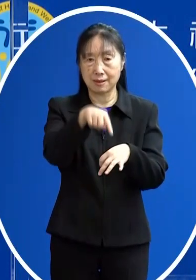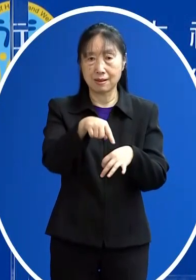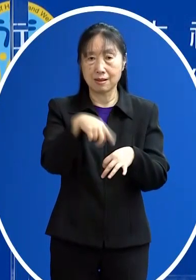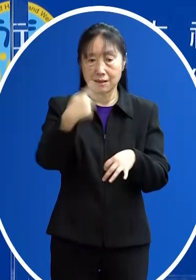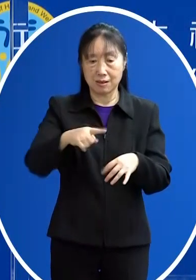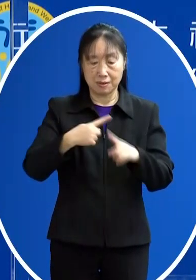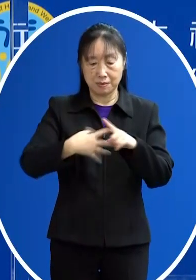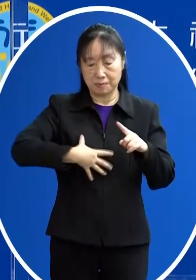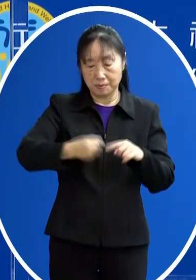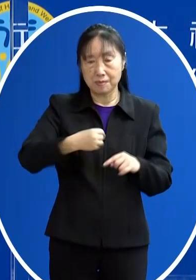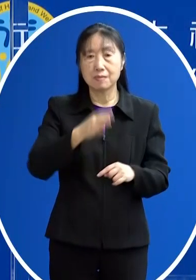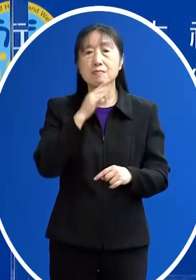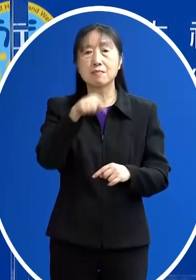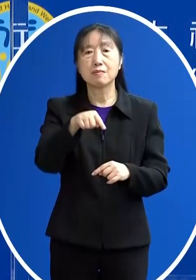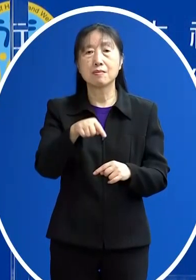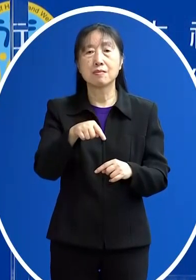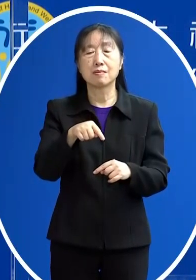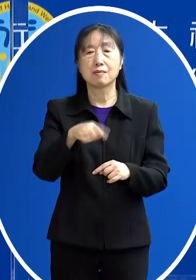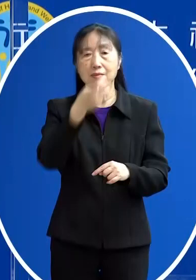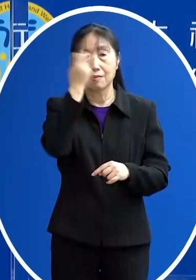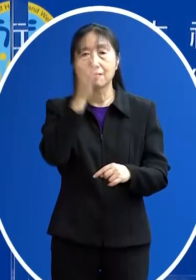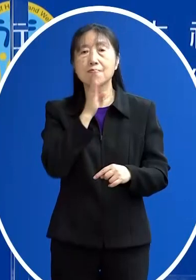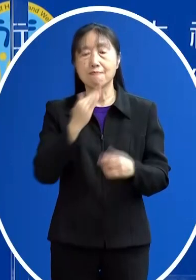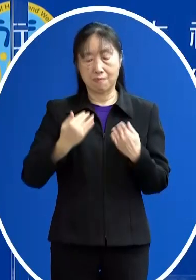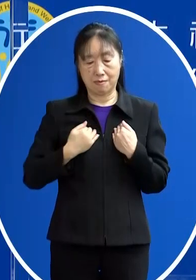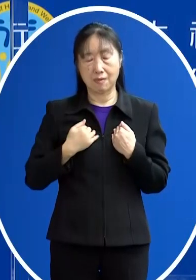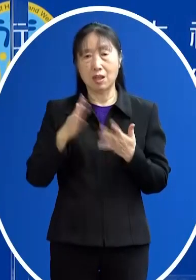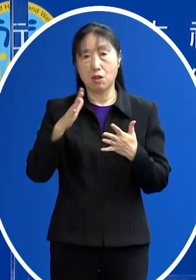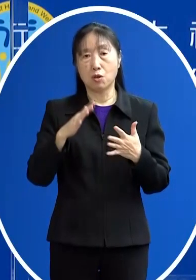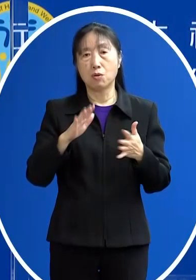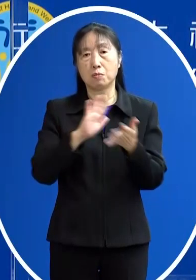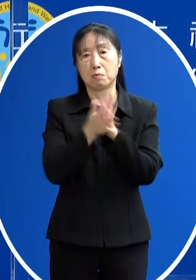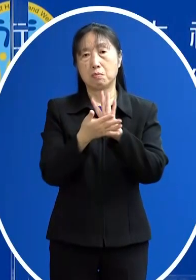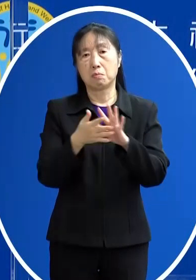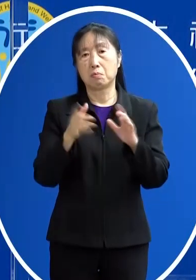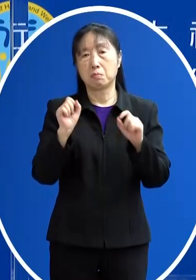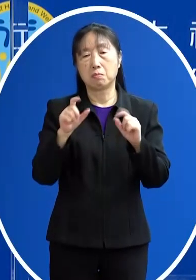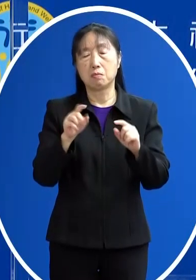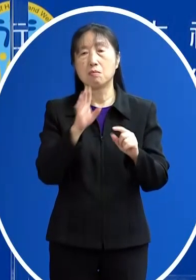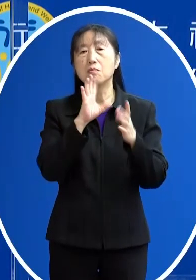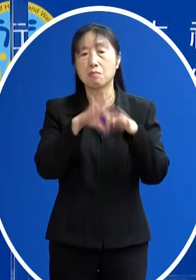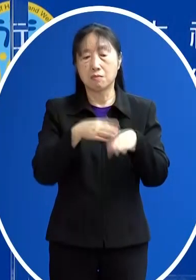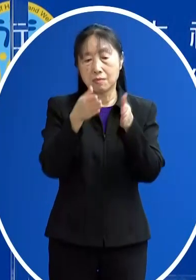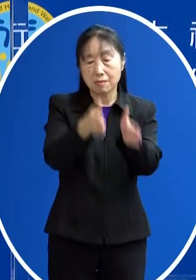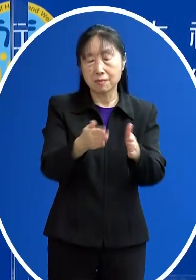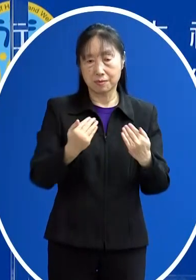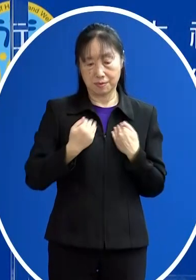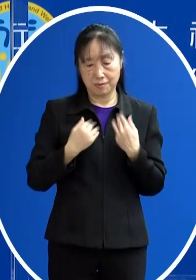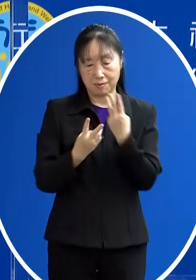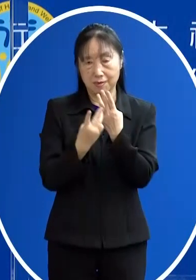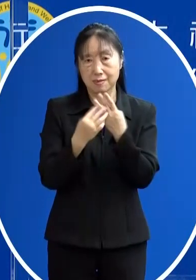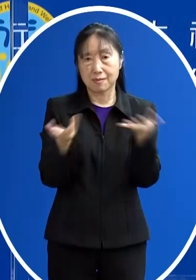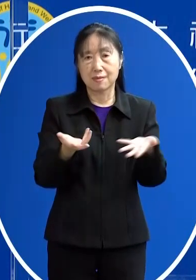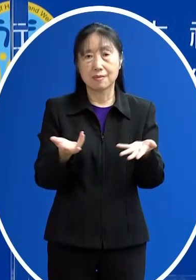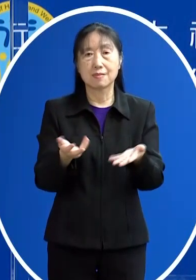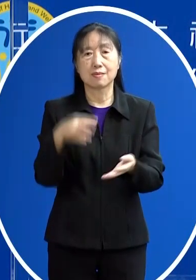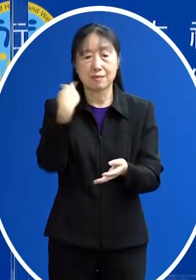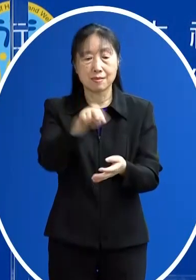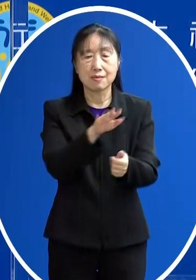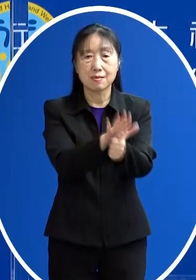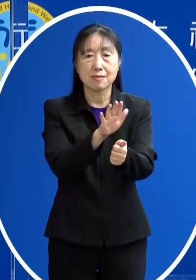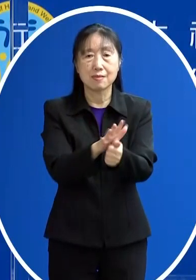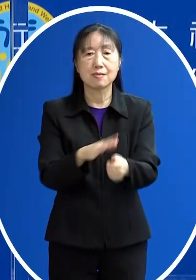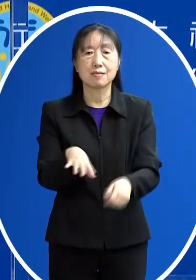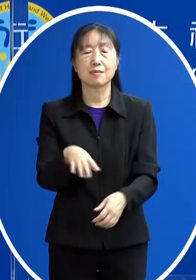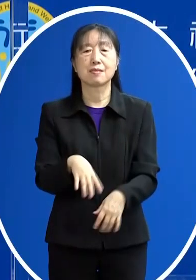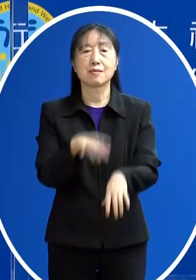X 光，就有出现这个两侧肺浸润的变化，所以在医院当中就持续针对这个肺炎的部分来进行瑞德